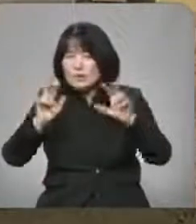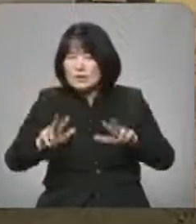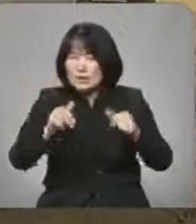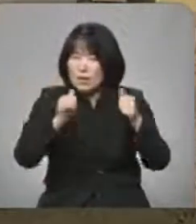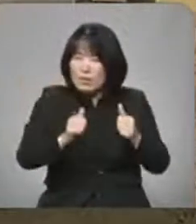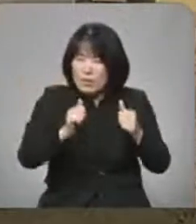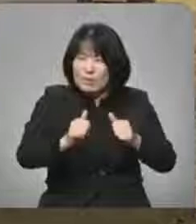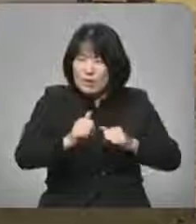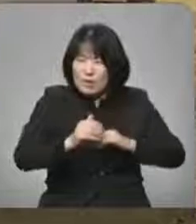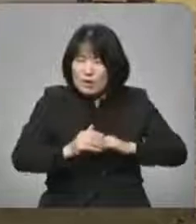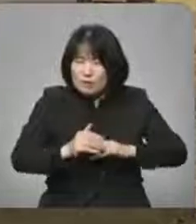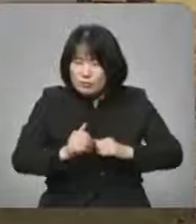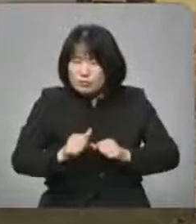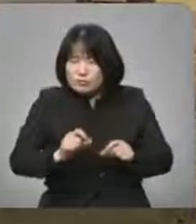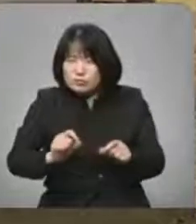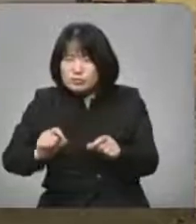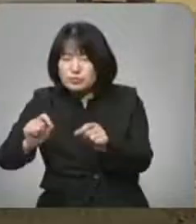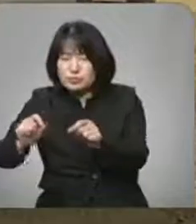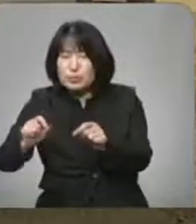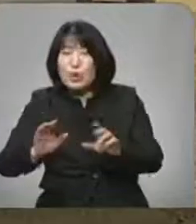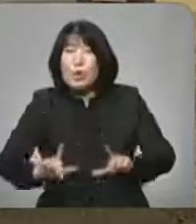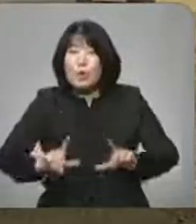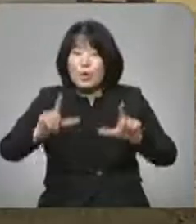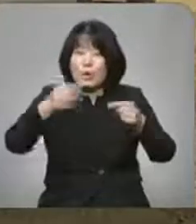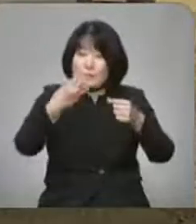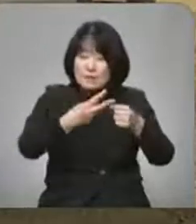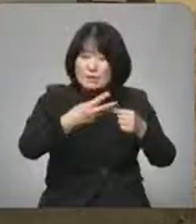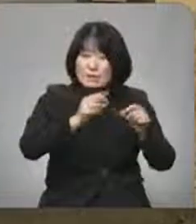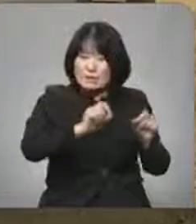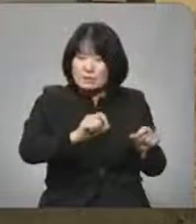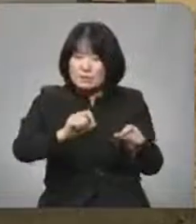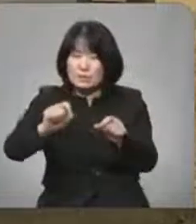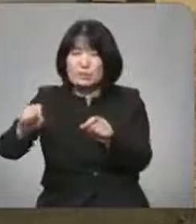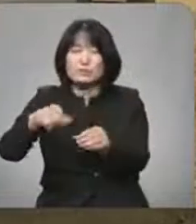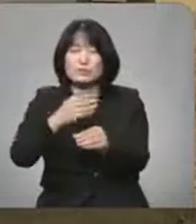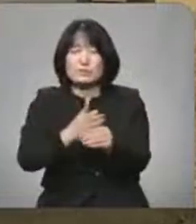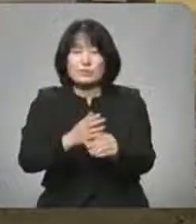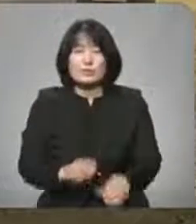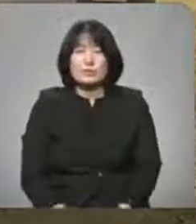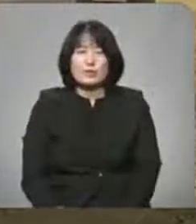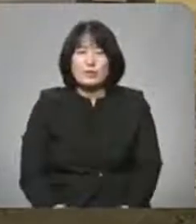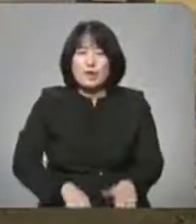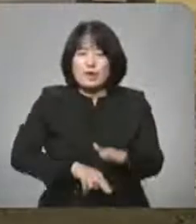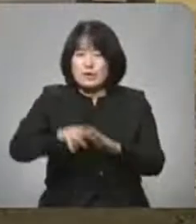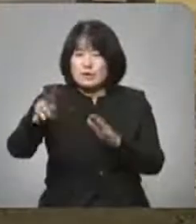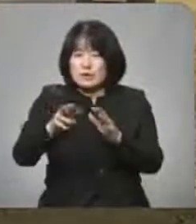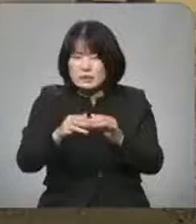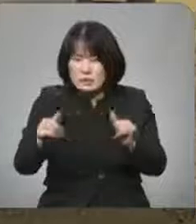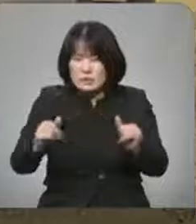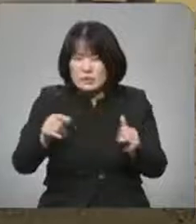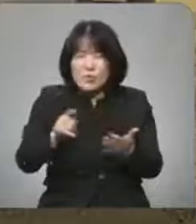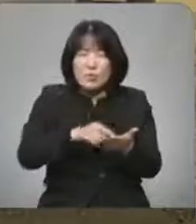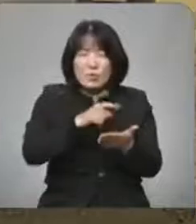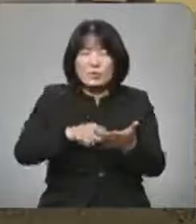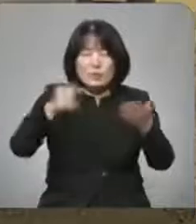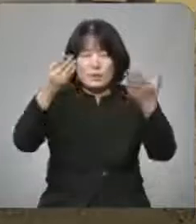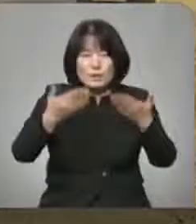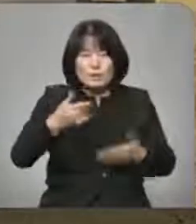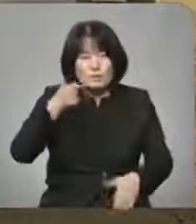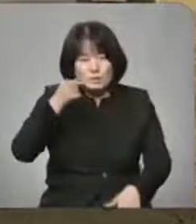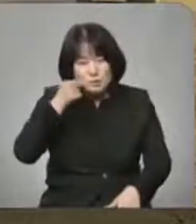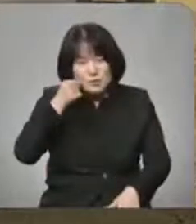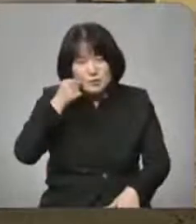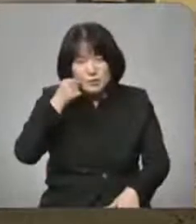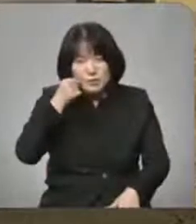무엇보다 법원 선고가 올해에만 세 번이나 연기됐는데요 이러는 사이 이재민들은 제대로 된 보상도 받지 못한